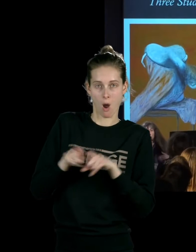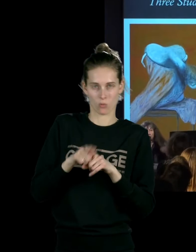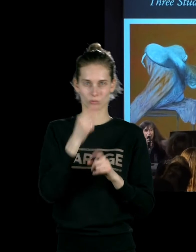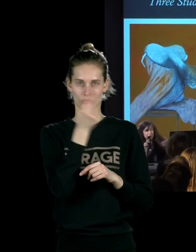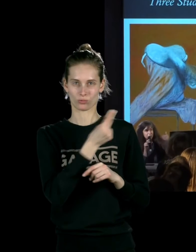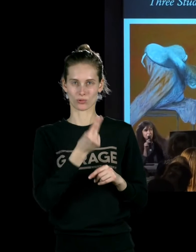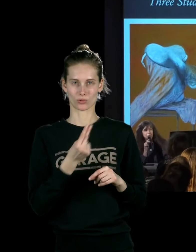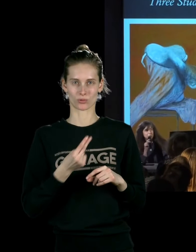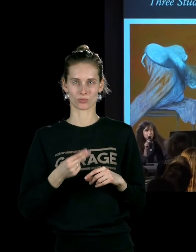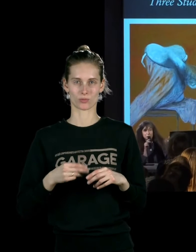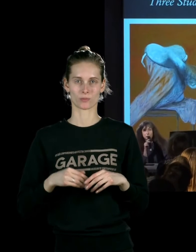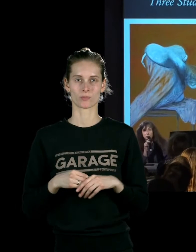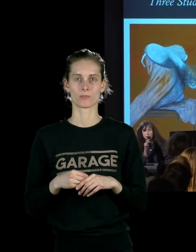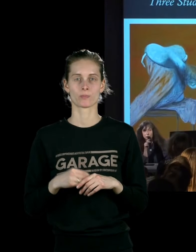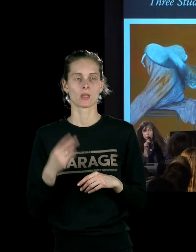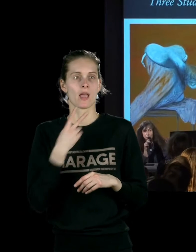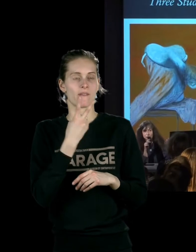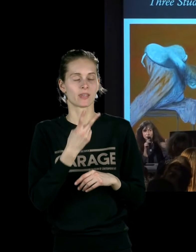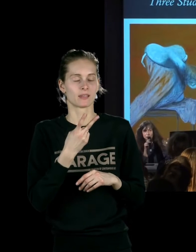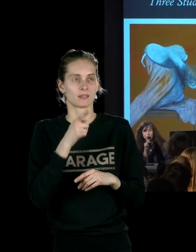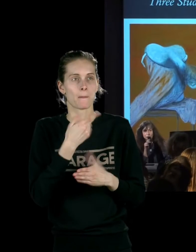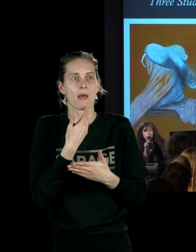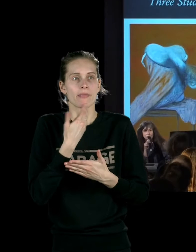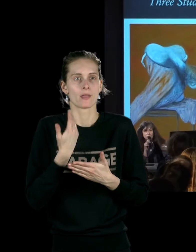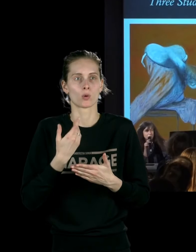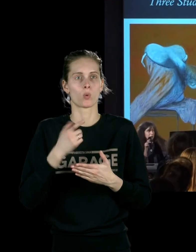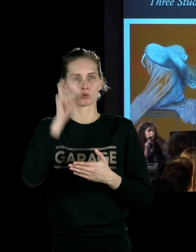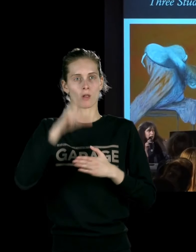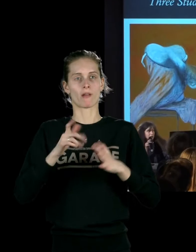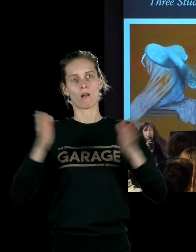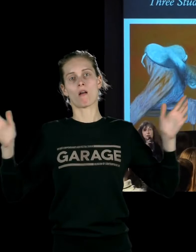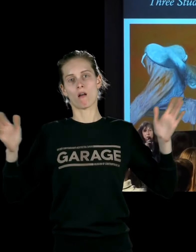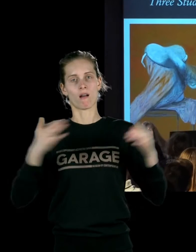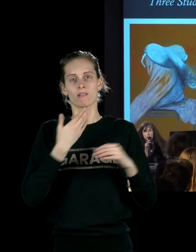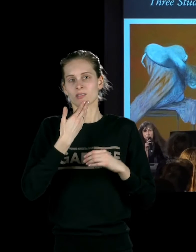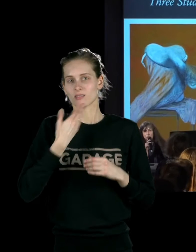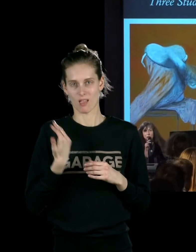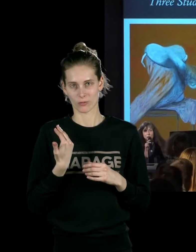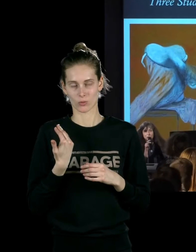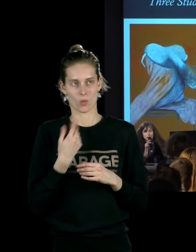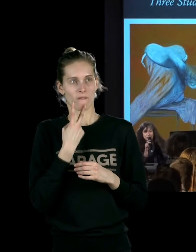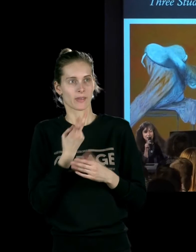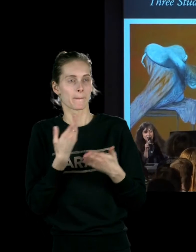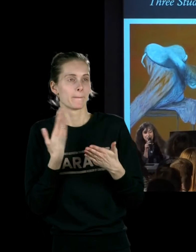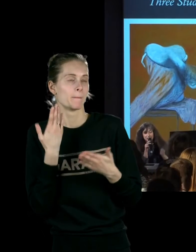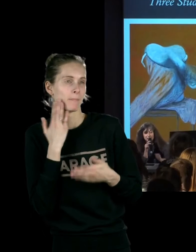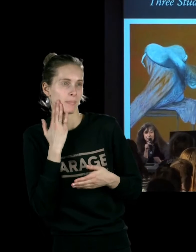Это не, тут нету, собственно, распятого, тут нету ни одной из фигур, которые условно, как бы то ни было условно,